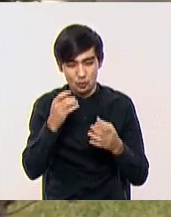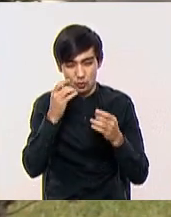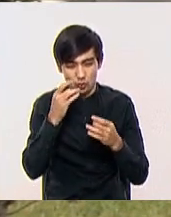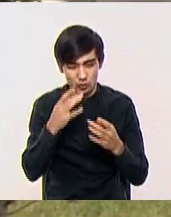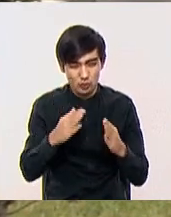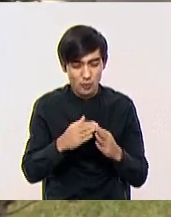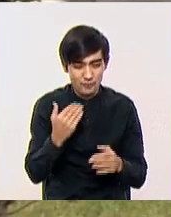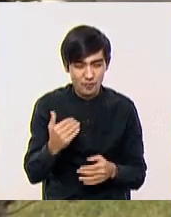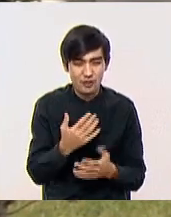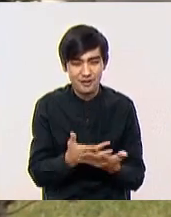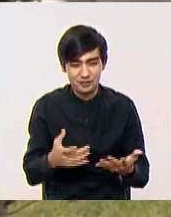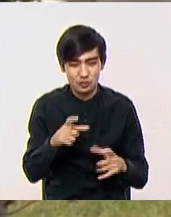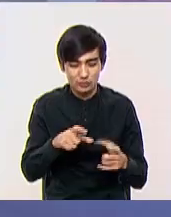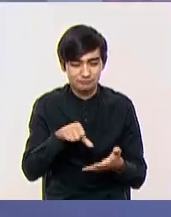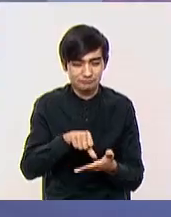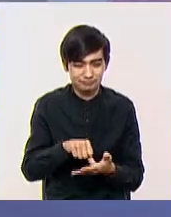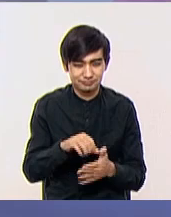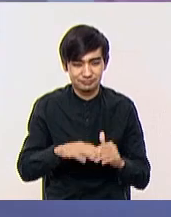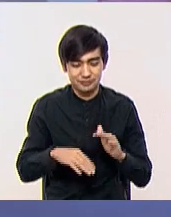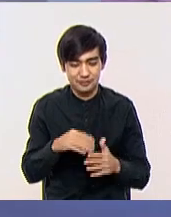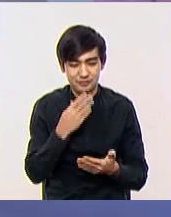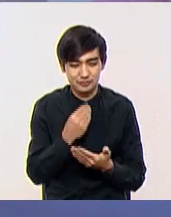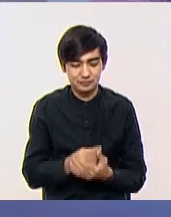концерті көпшілік назарына ұсынылды.